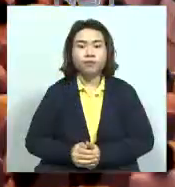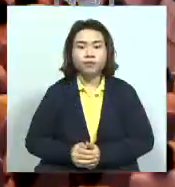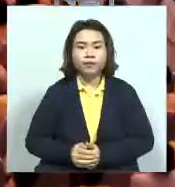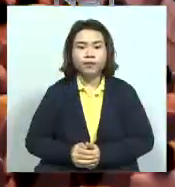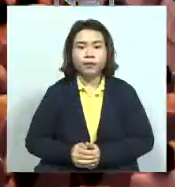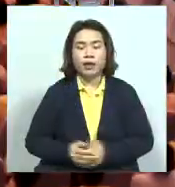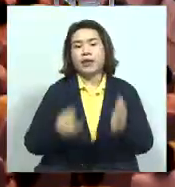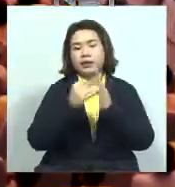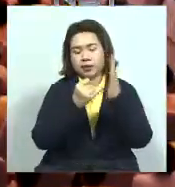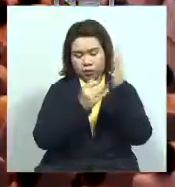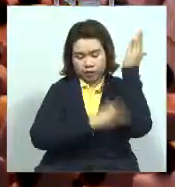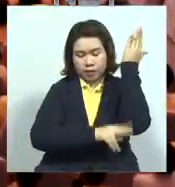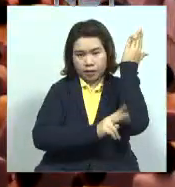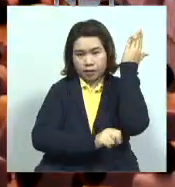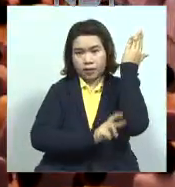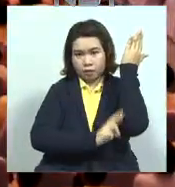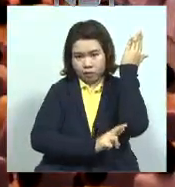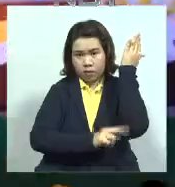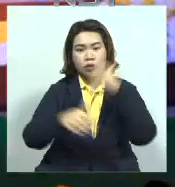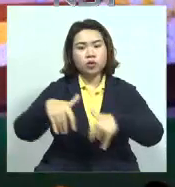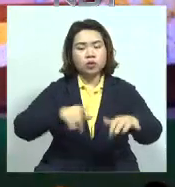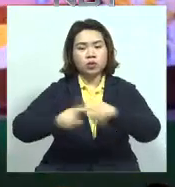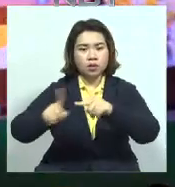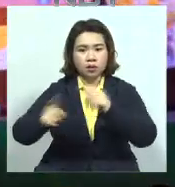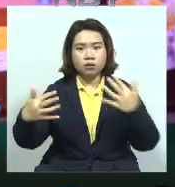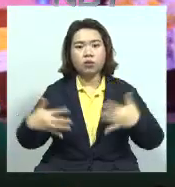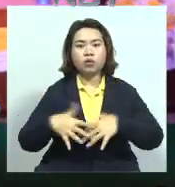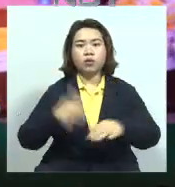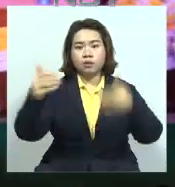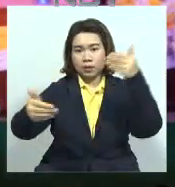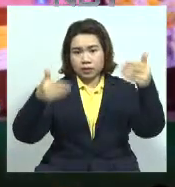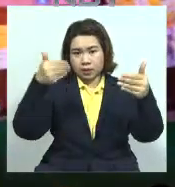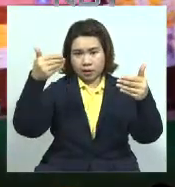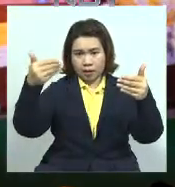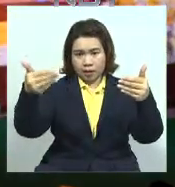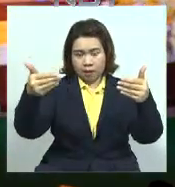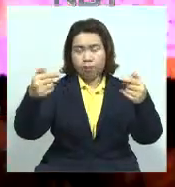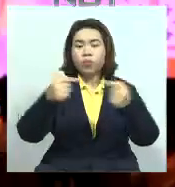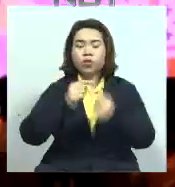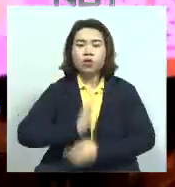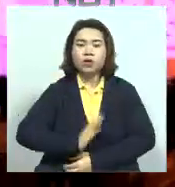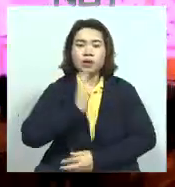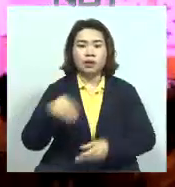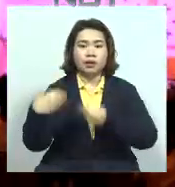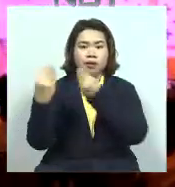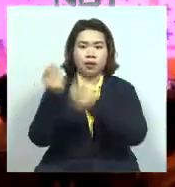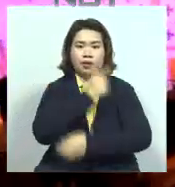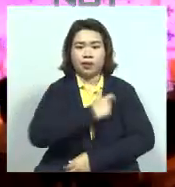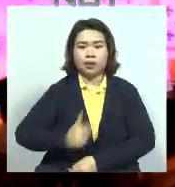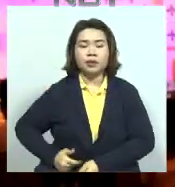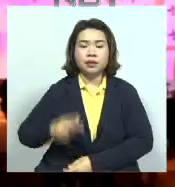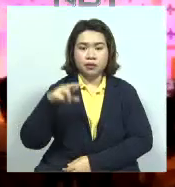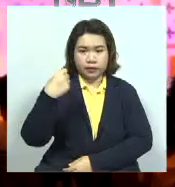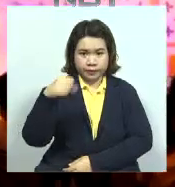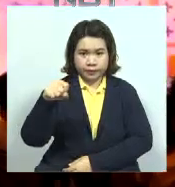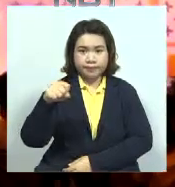กันที่จังหวัดนราธิวาสนะคะประชาชนทุกหมู่เหล่าร่วมกันจัดงานมหรสพสมโภชเฉลิมพระเกียรติพระบาทสมเด็จพระวชิร